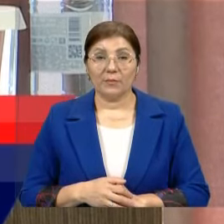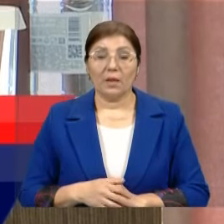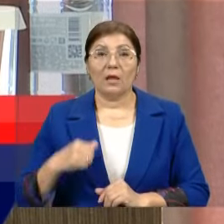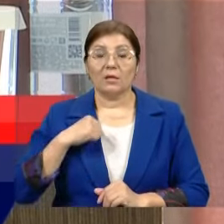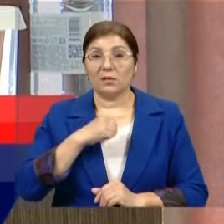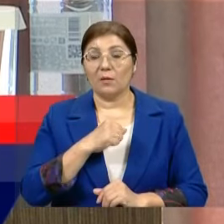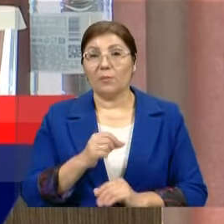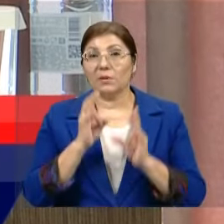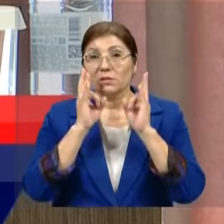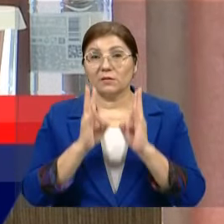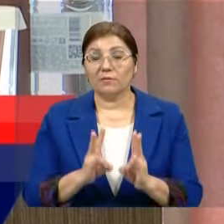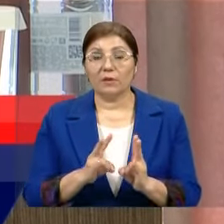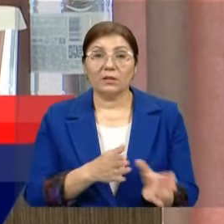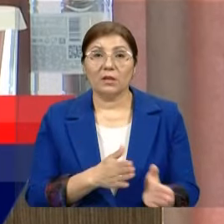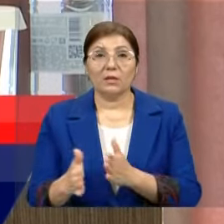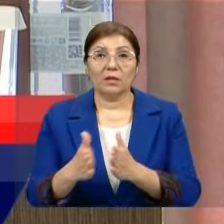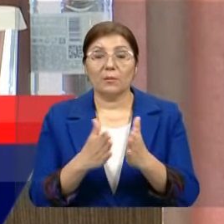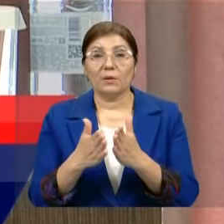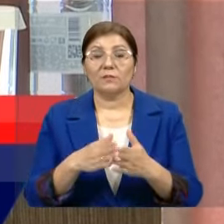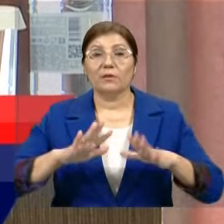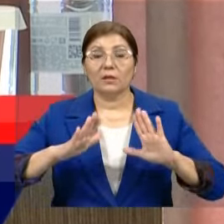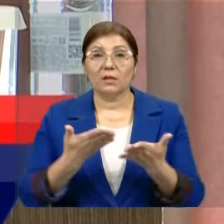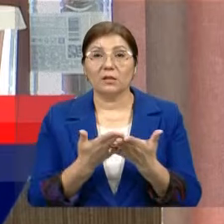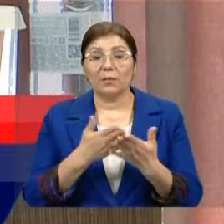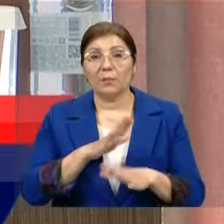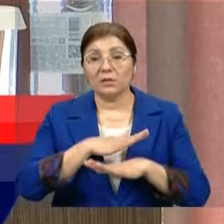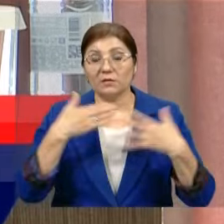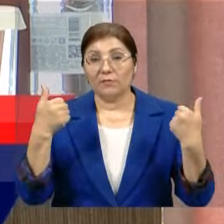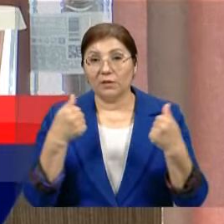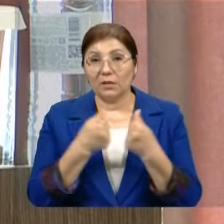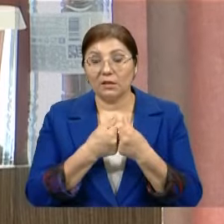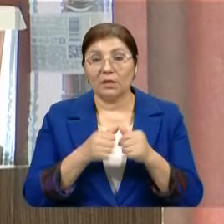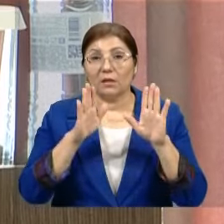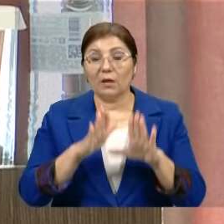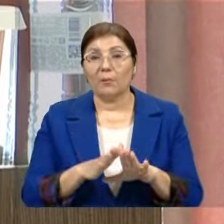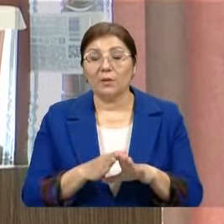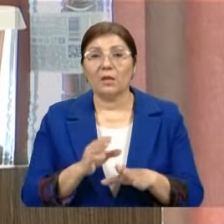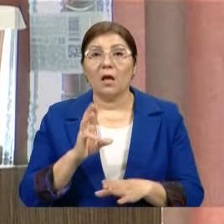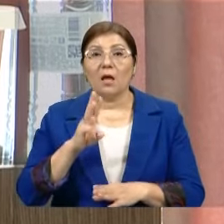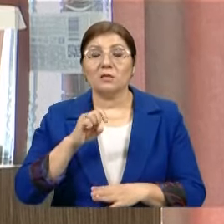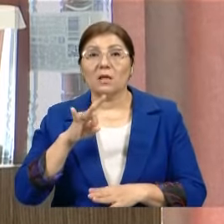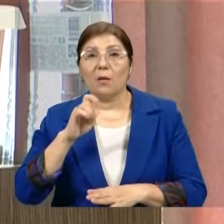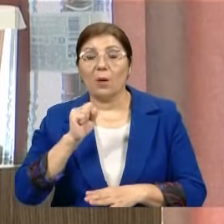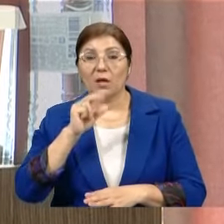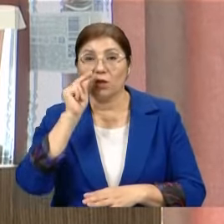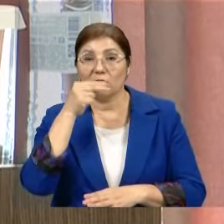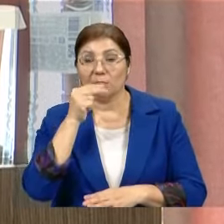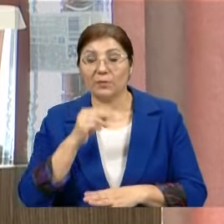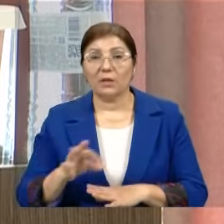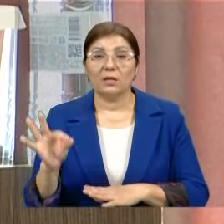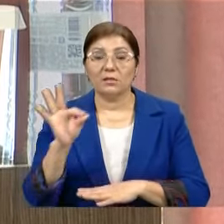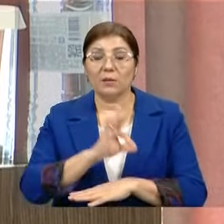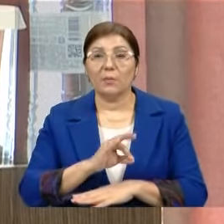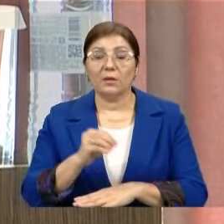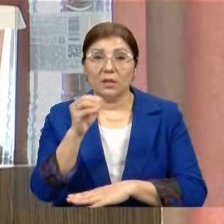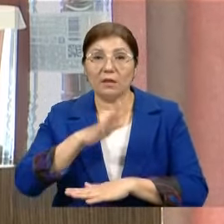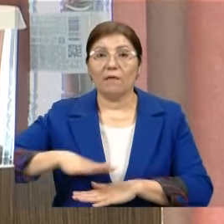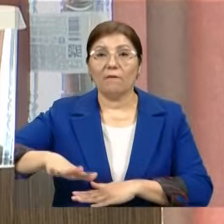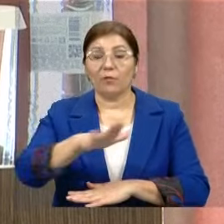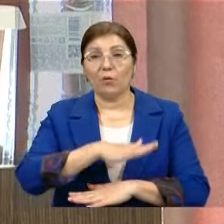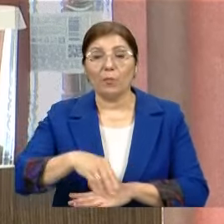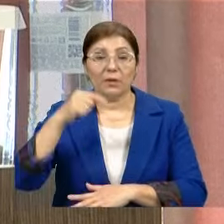Самыми опасными участками автодорог, где происходит больше всего аварий, остаются трассы Самара-Шымкент и Западная Европа-Западный Китай.